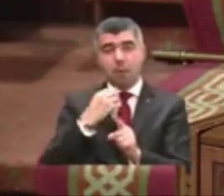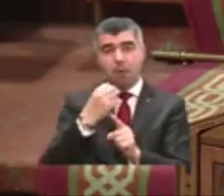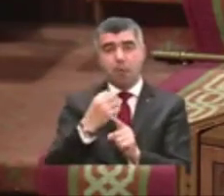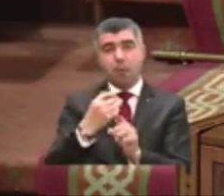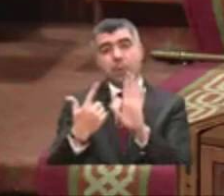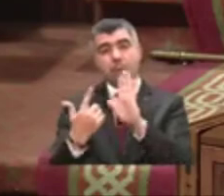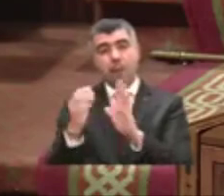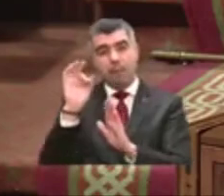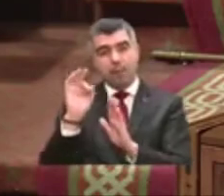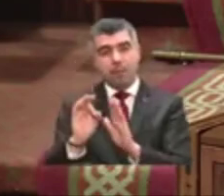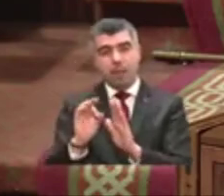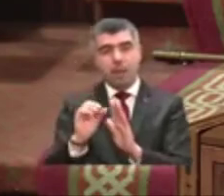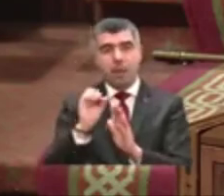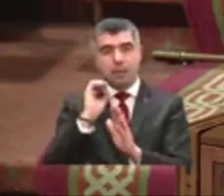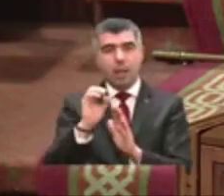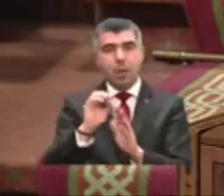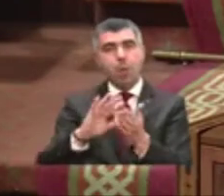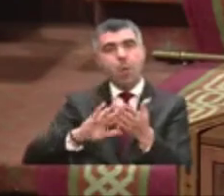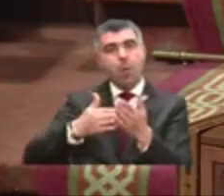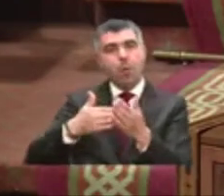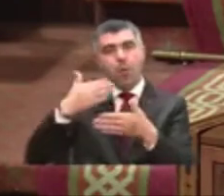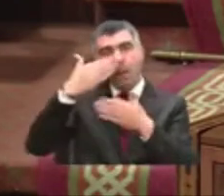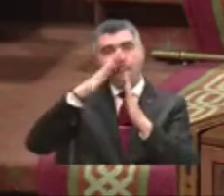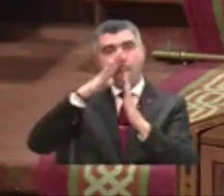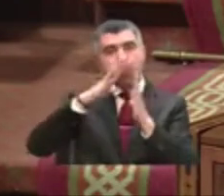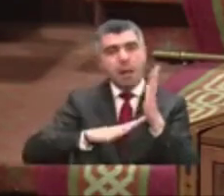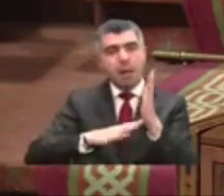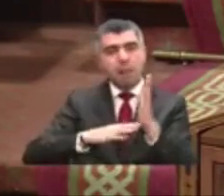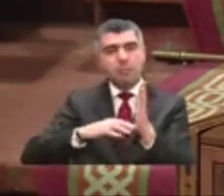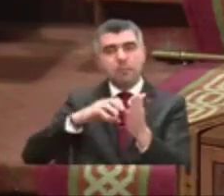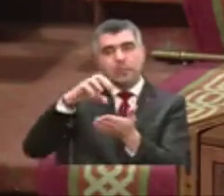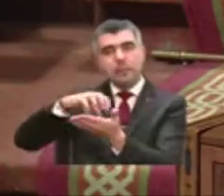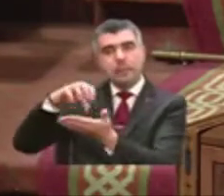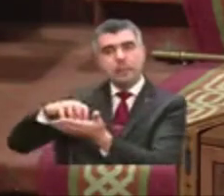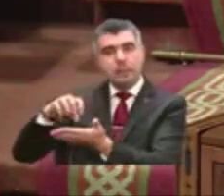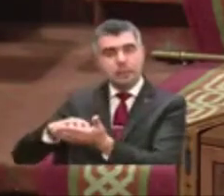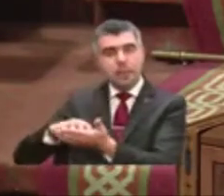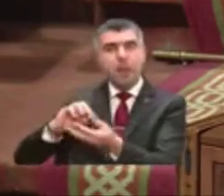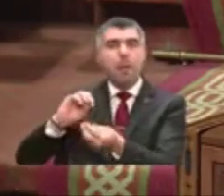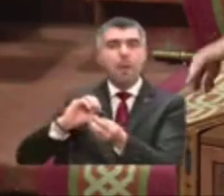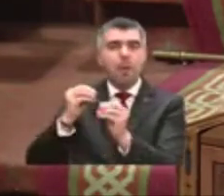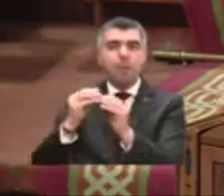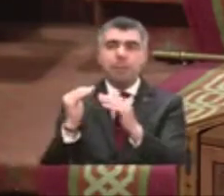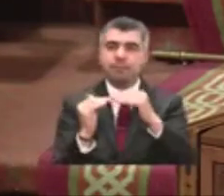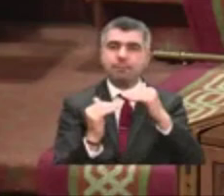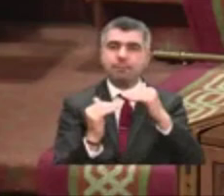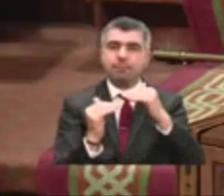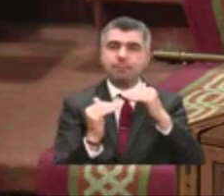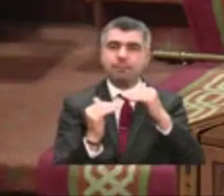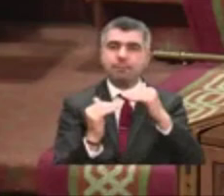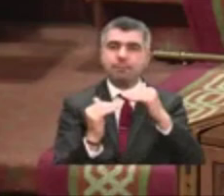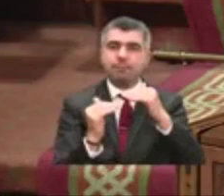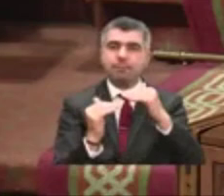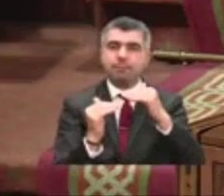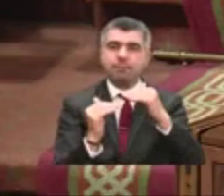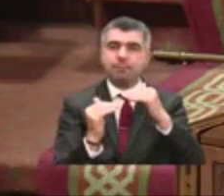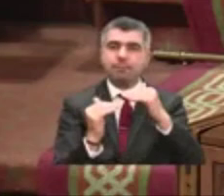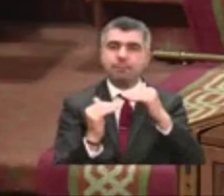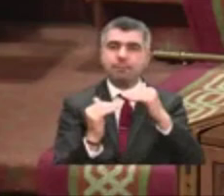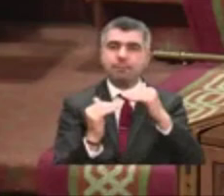7% من المساحة ديال الوطن كلها مركزة. إذن هذا تخلق هذه التفاوتات اللي هي تنتكلموا